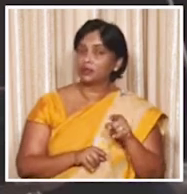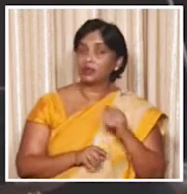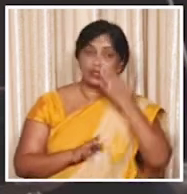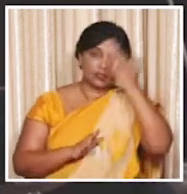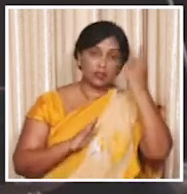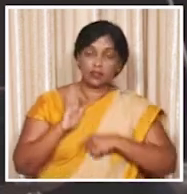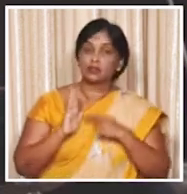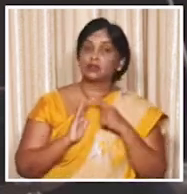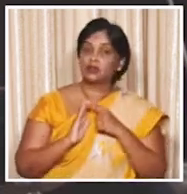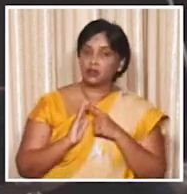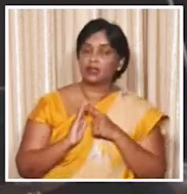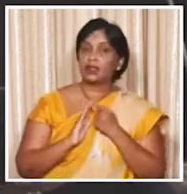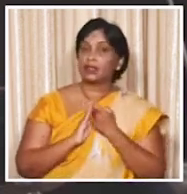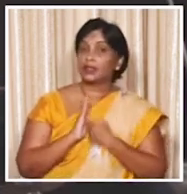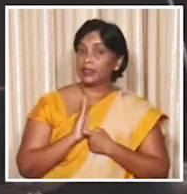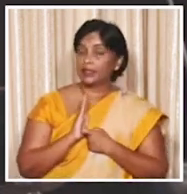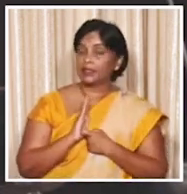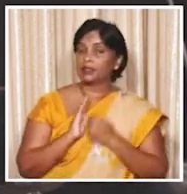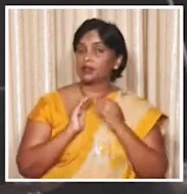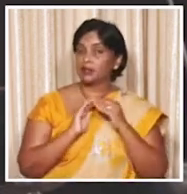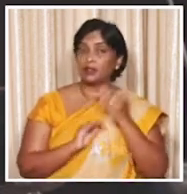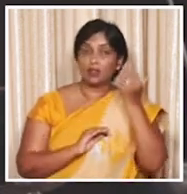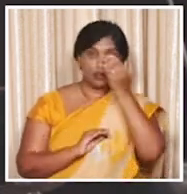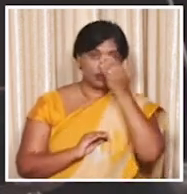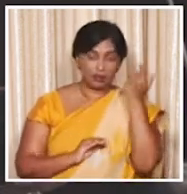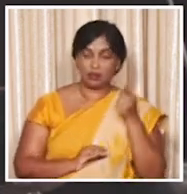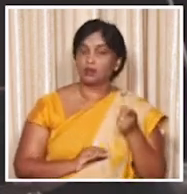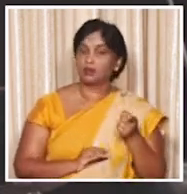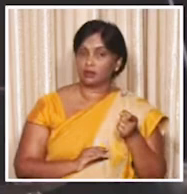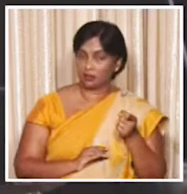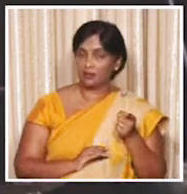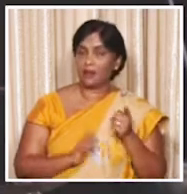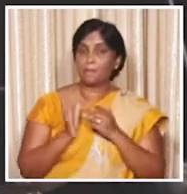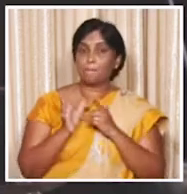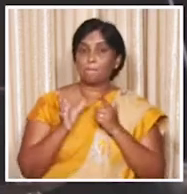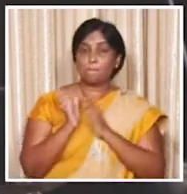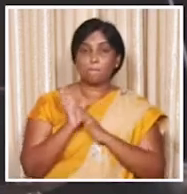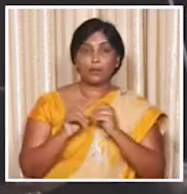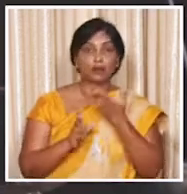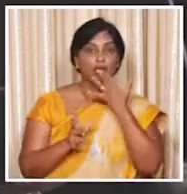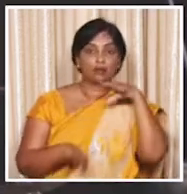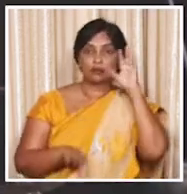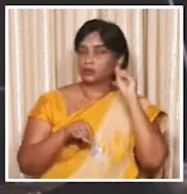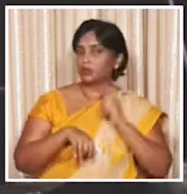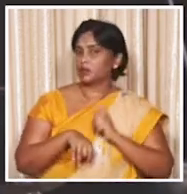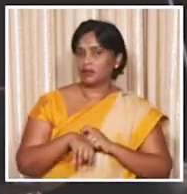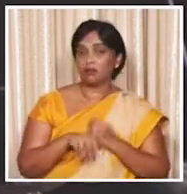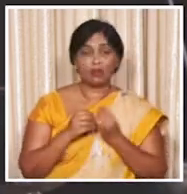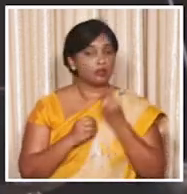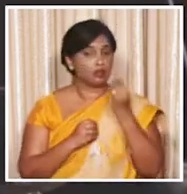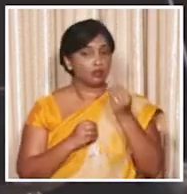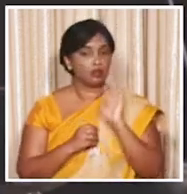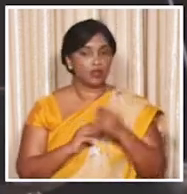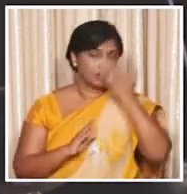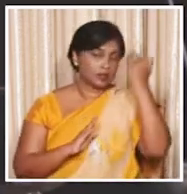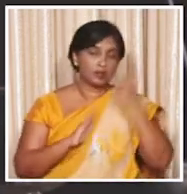அந்த கல்வியை கற்கக்கூடிய அளவு நீங்கள் மொழி மூலமாக அதை உருவாக்க வேண்டும். இலங்கையிலே ஒரு 3வது பல்கலைக்கழகமாக யாழ்ப்பாண